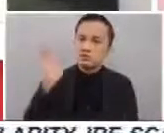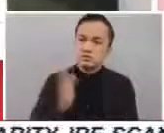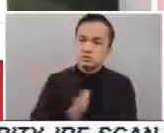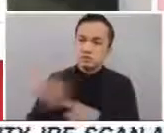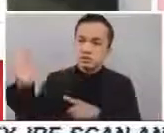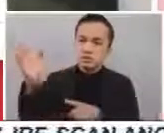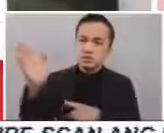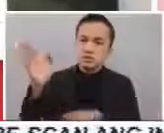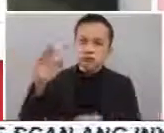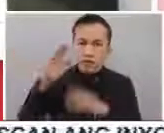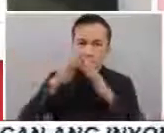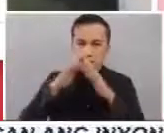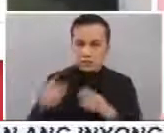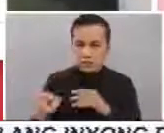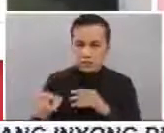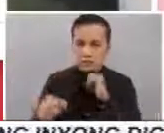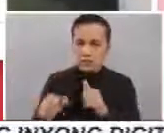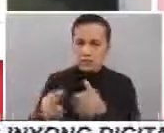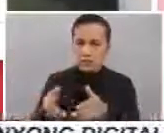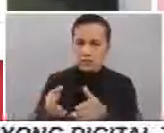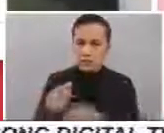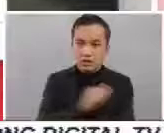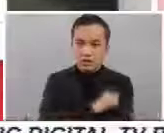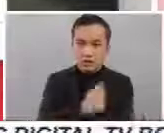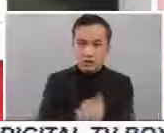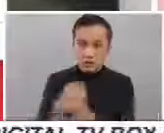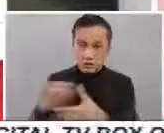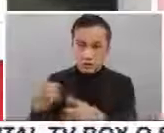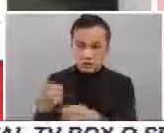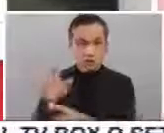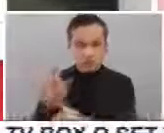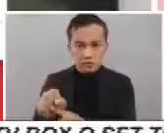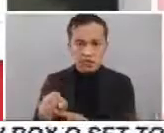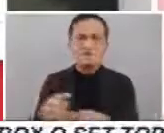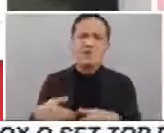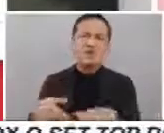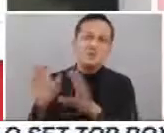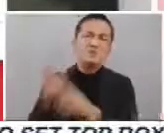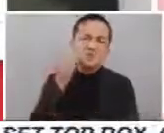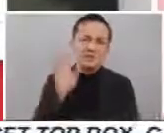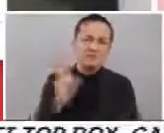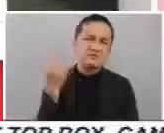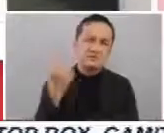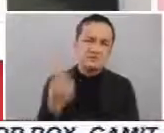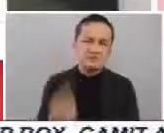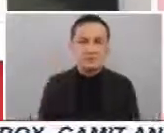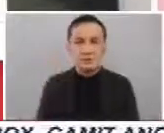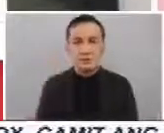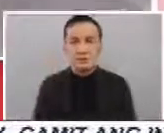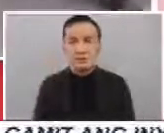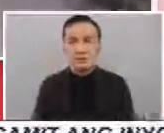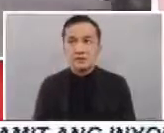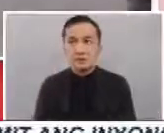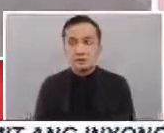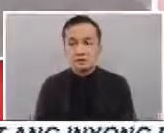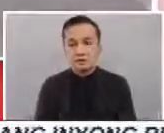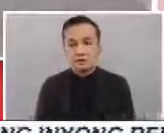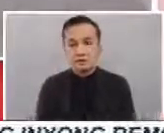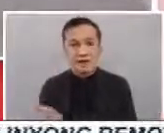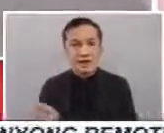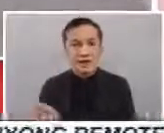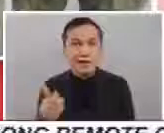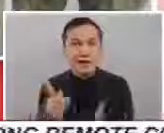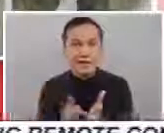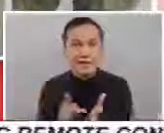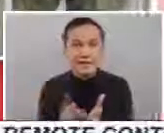mga checkpoints, Yusek Dinsing. Opo, meron po coordination ng ating Metro Manila Mayors with our Philippine